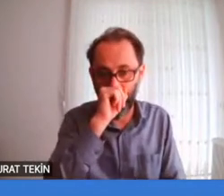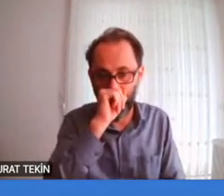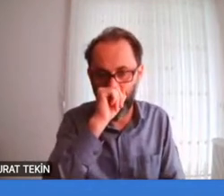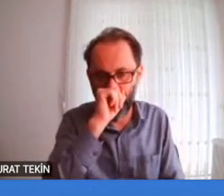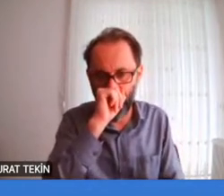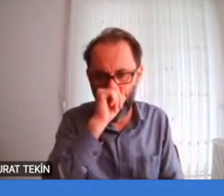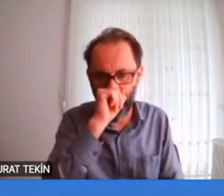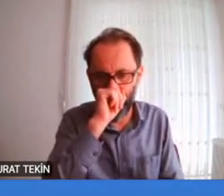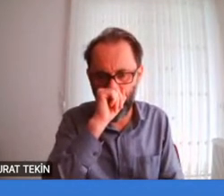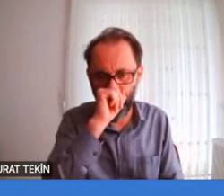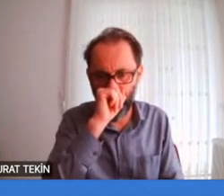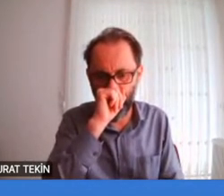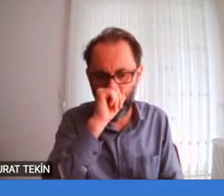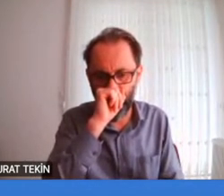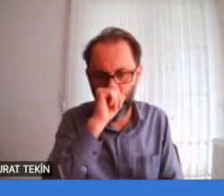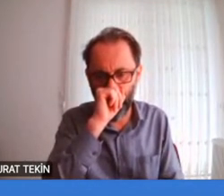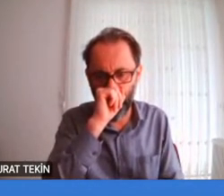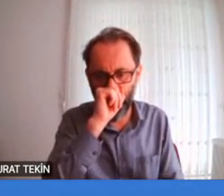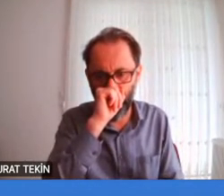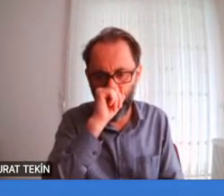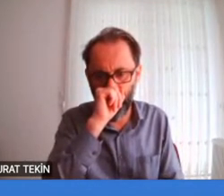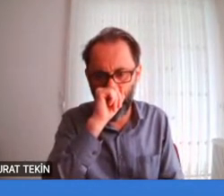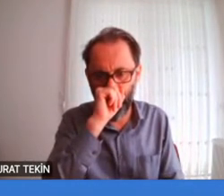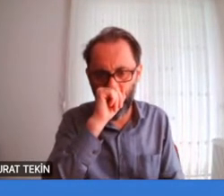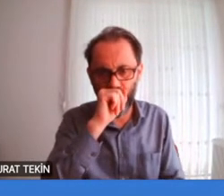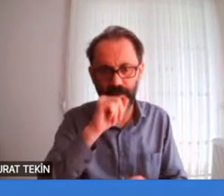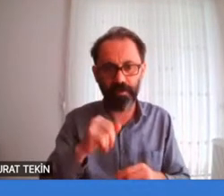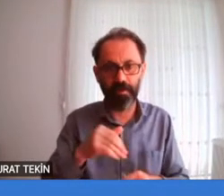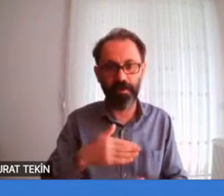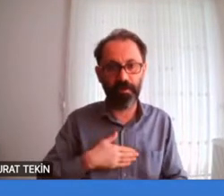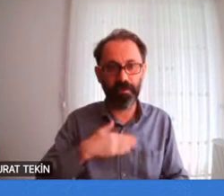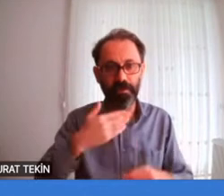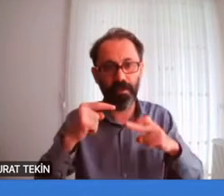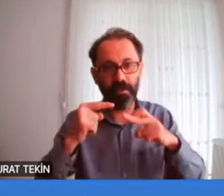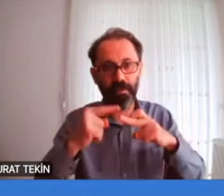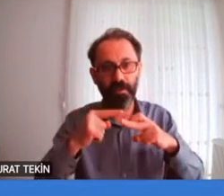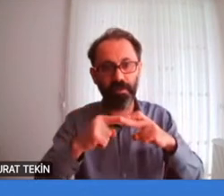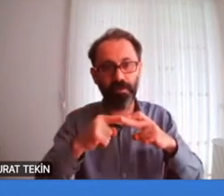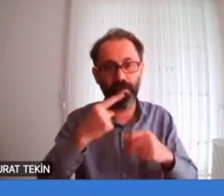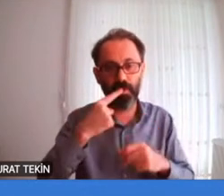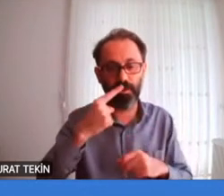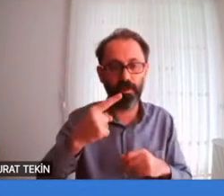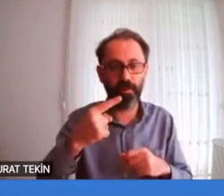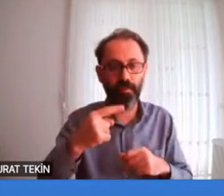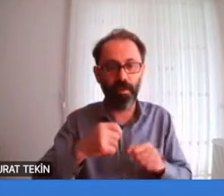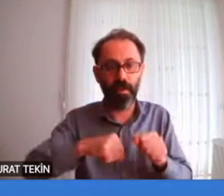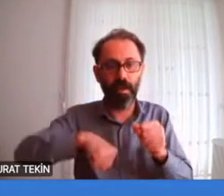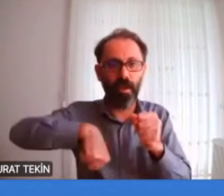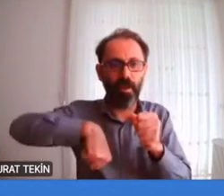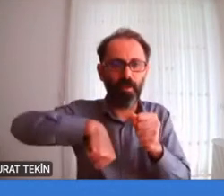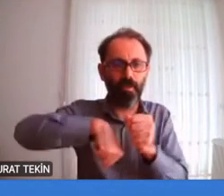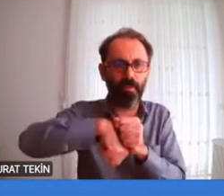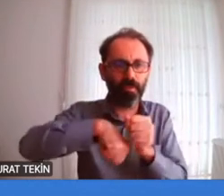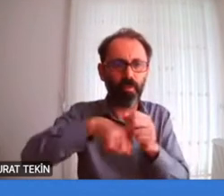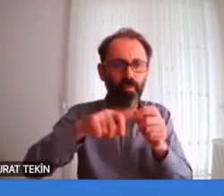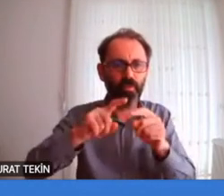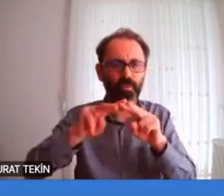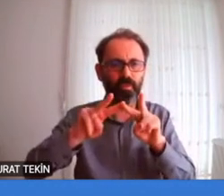istiyorum. Sayın Rektörümüzün de söylediği gibi futbol, spor denince herkesin aklına futbol